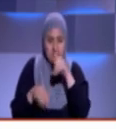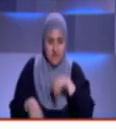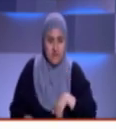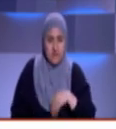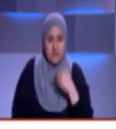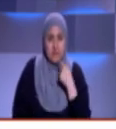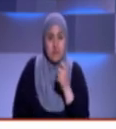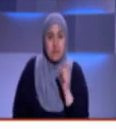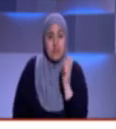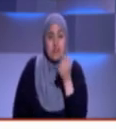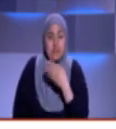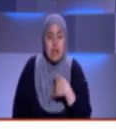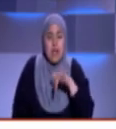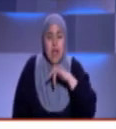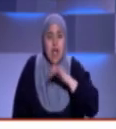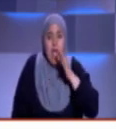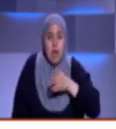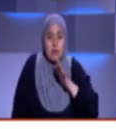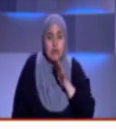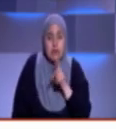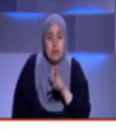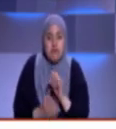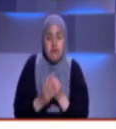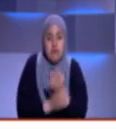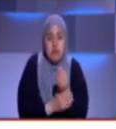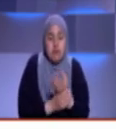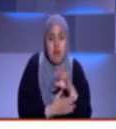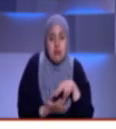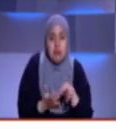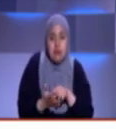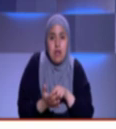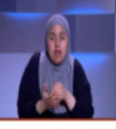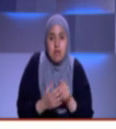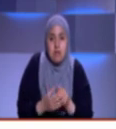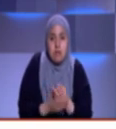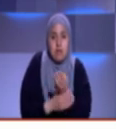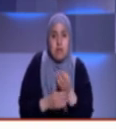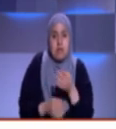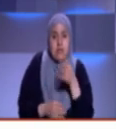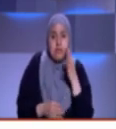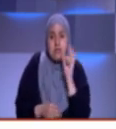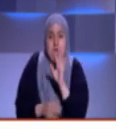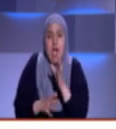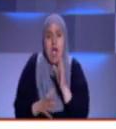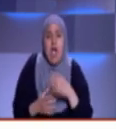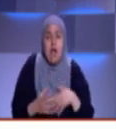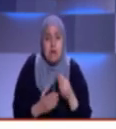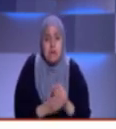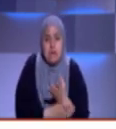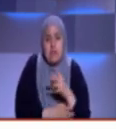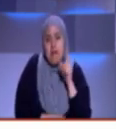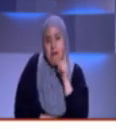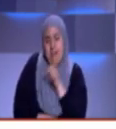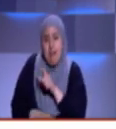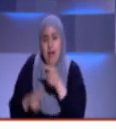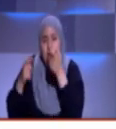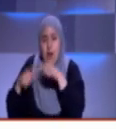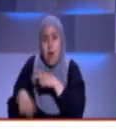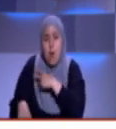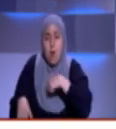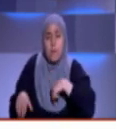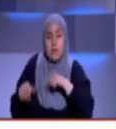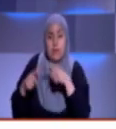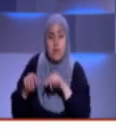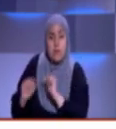الدويلات الممولة للإرهاب والدويلات التي تحتضن الإرهابيين وتقوم بأعمال معادية هي تدخل في